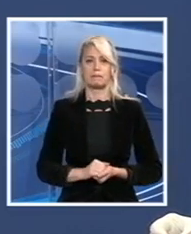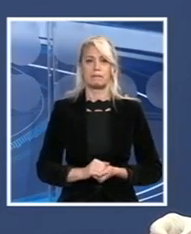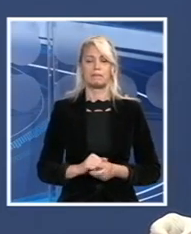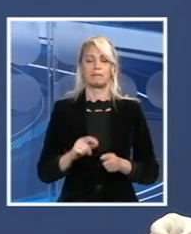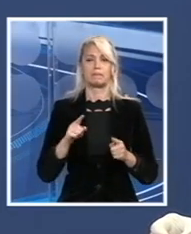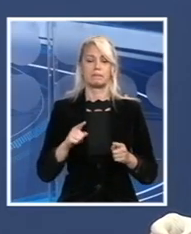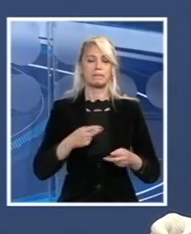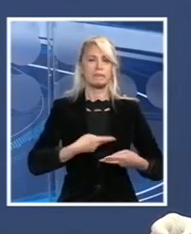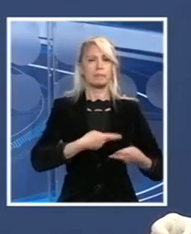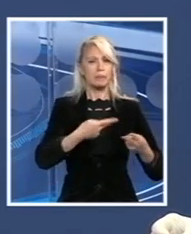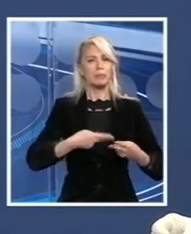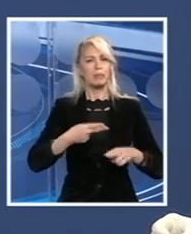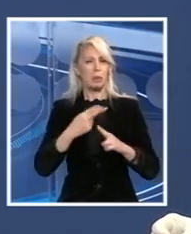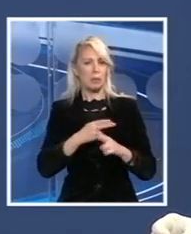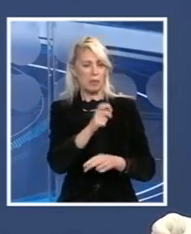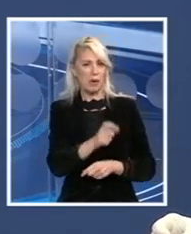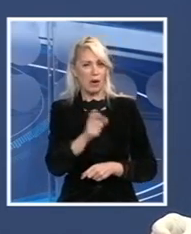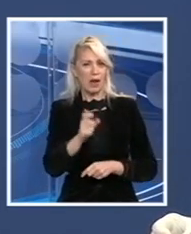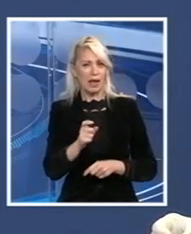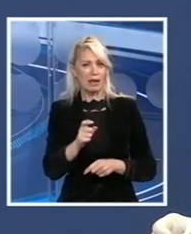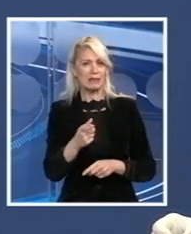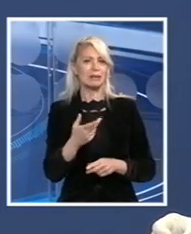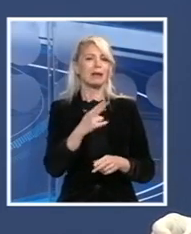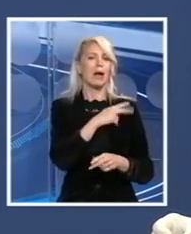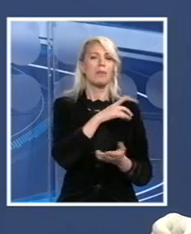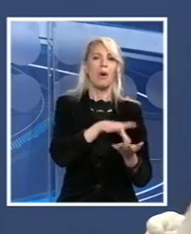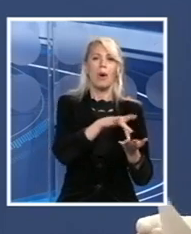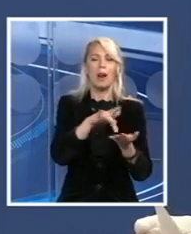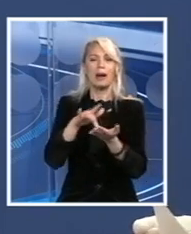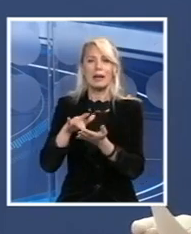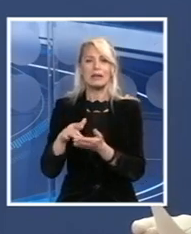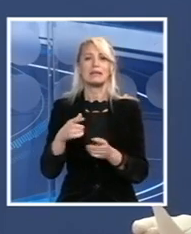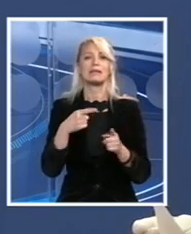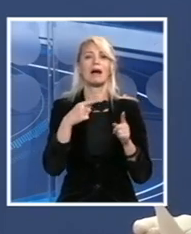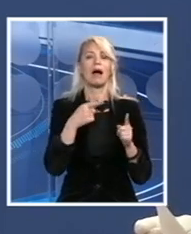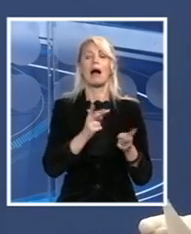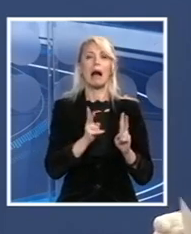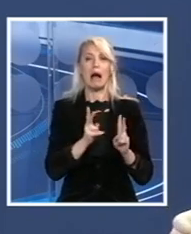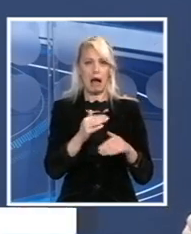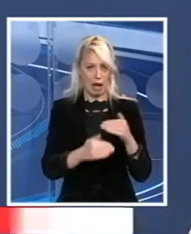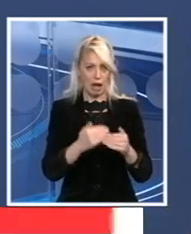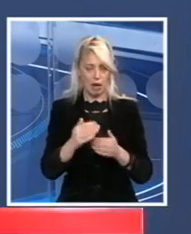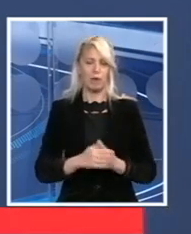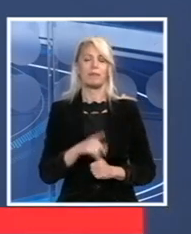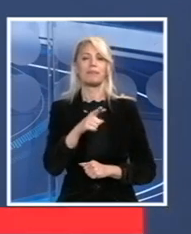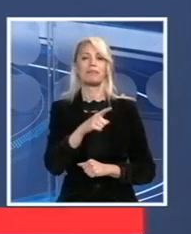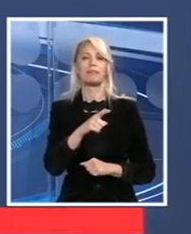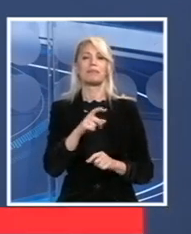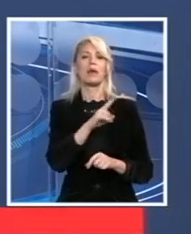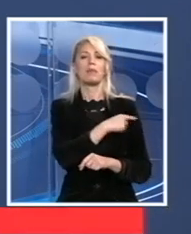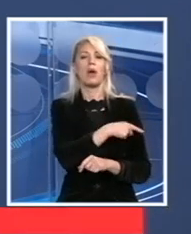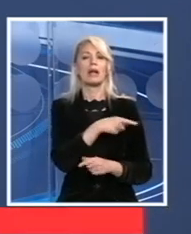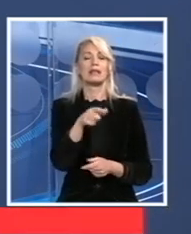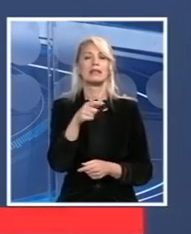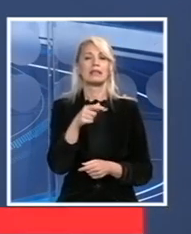Distribucija pacijenata u odnosu na bolnicu u kojoj se trenutno leče je sledeća. Na klinici za infektivne i